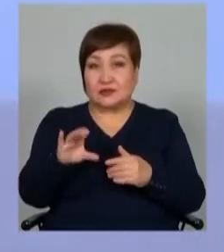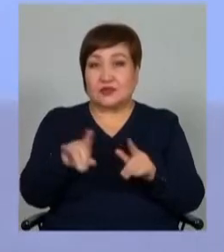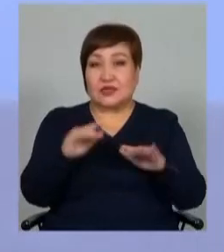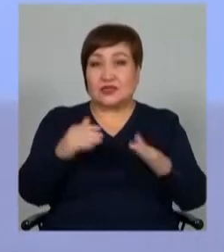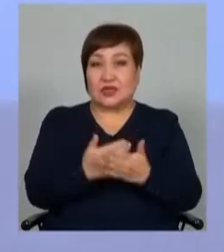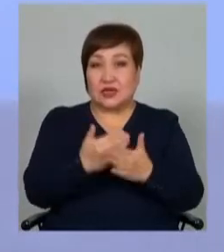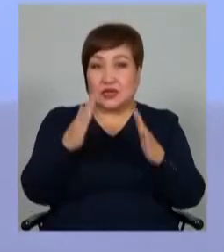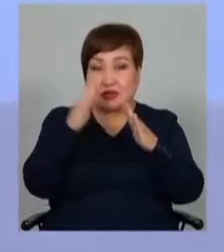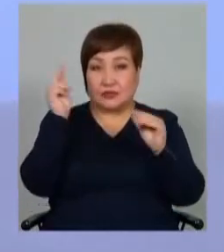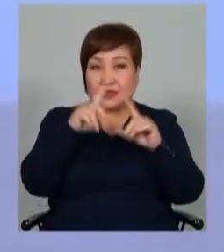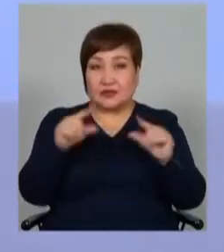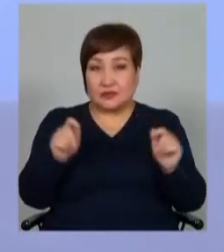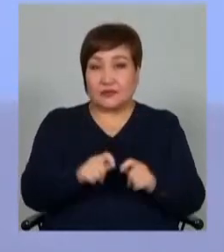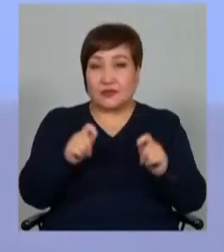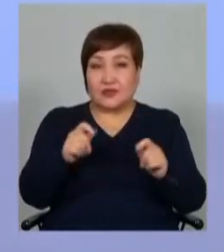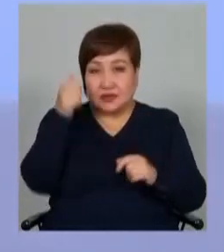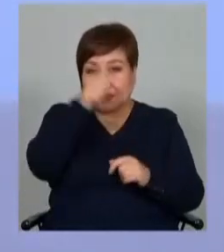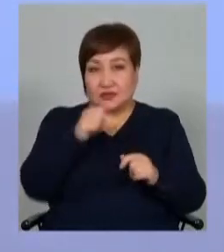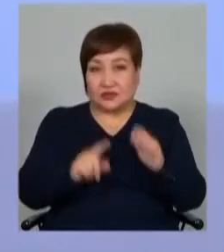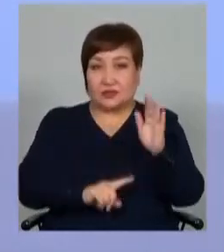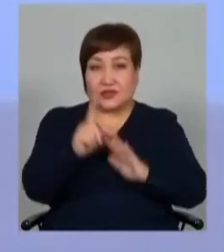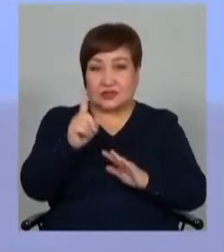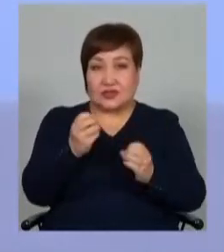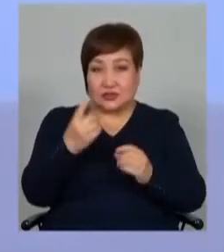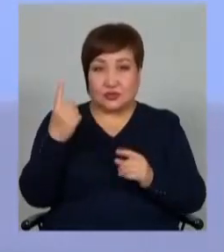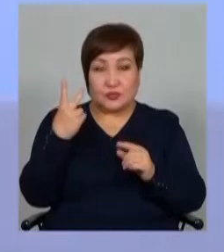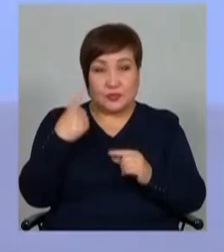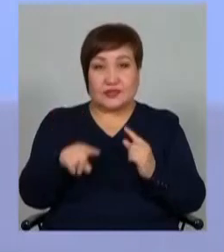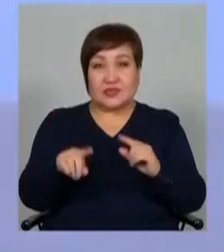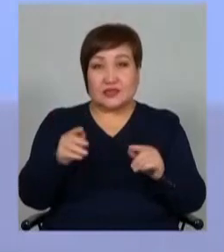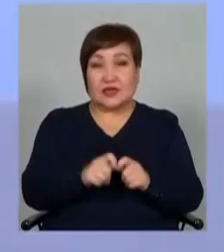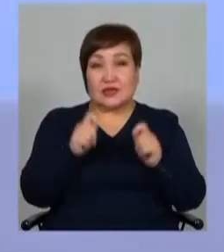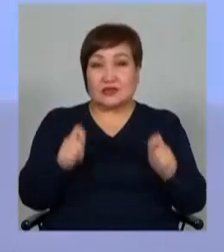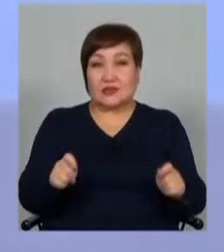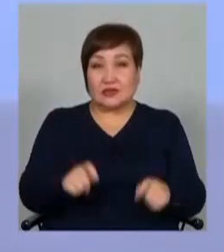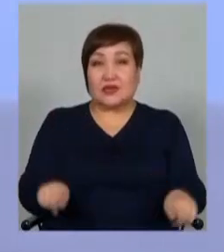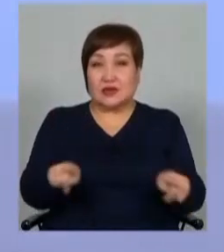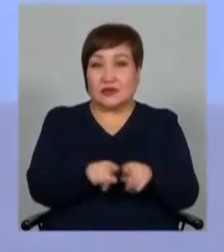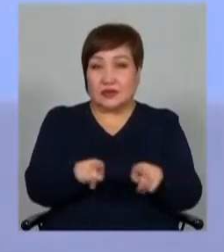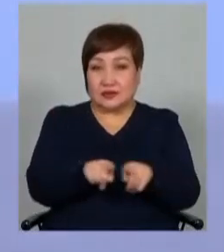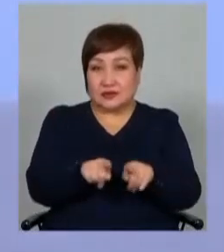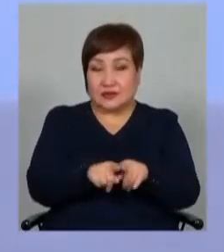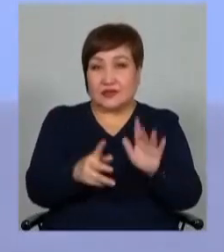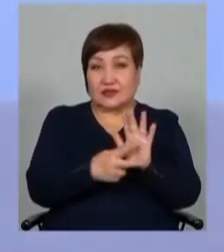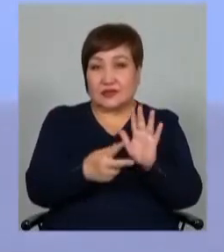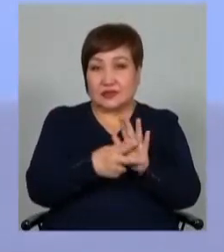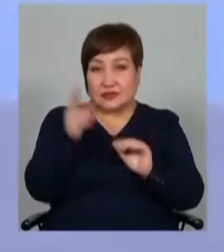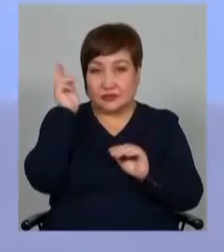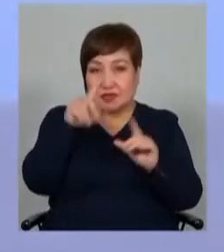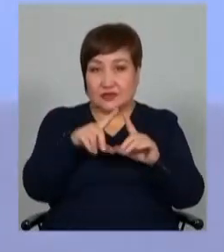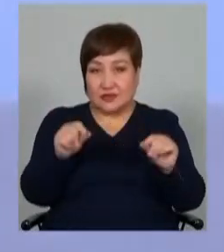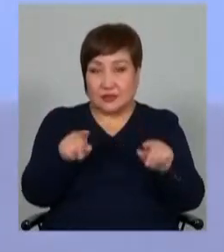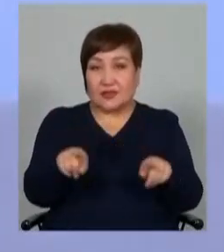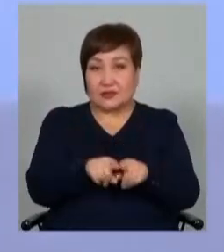аштық. Жылдың басында тағы біреу ашылады. Осы үлгідегі 8 мектеп жалпы соғылатын болады.